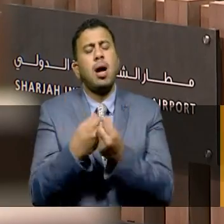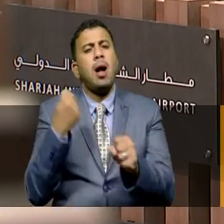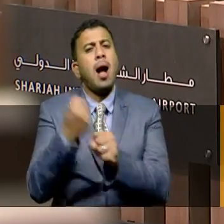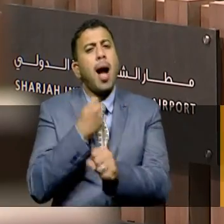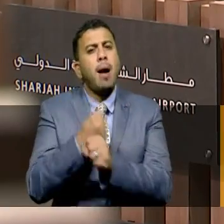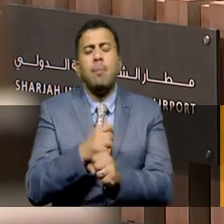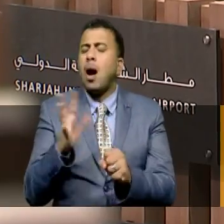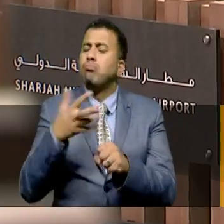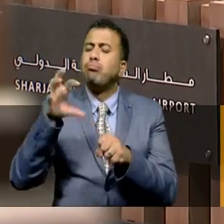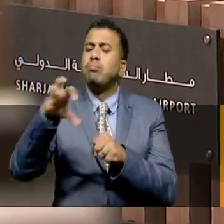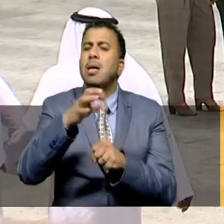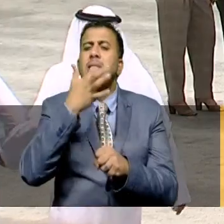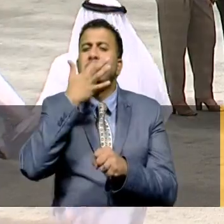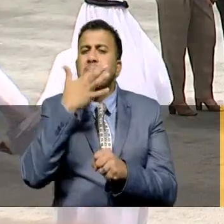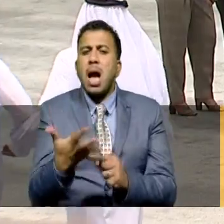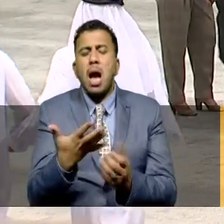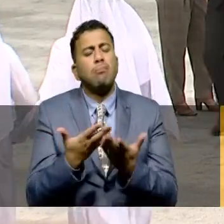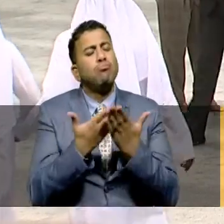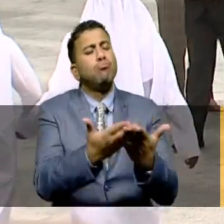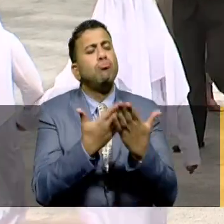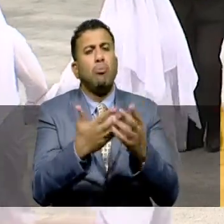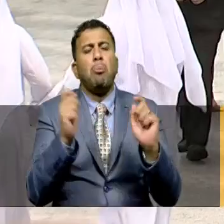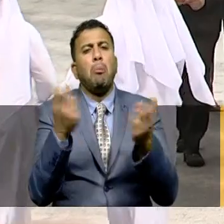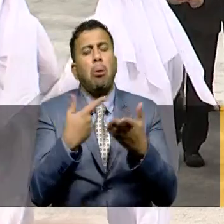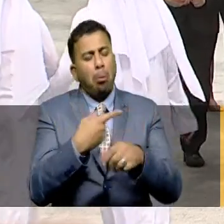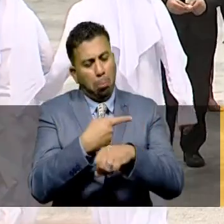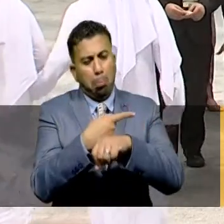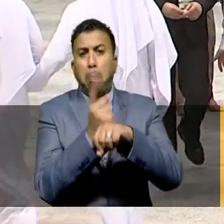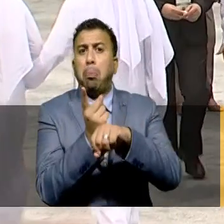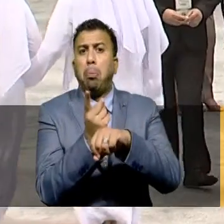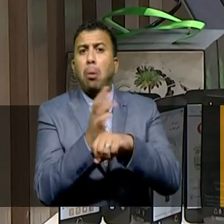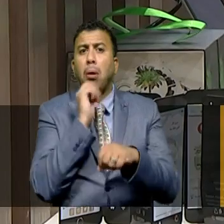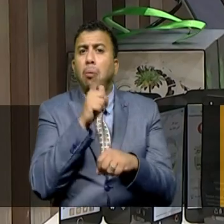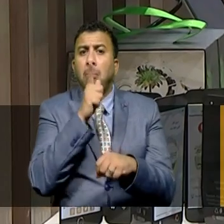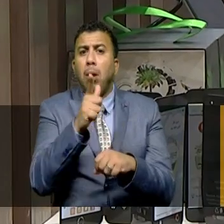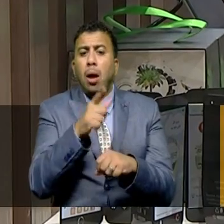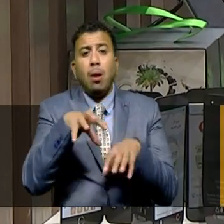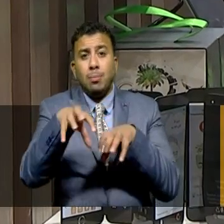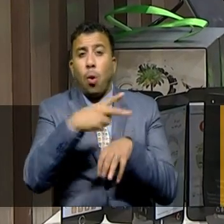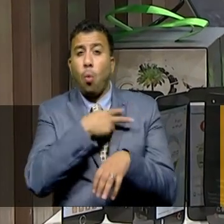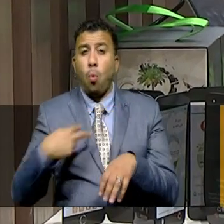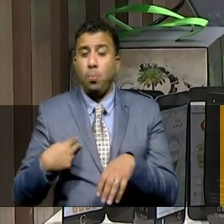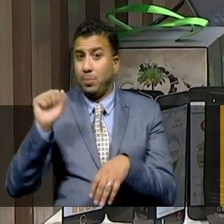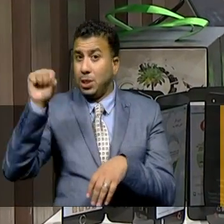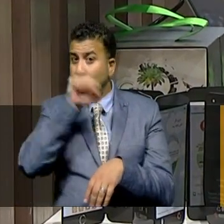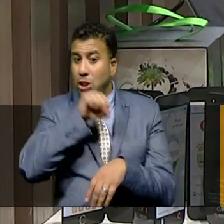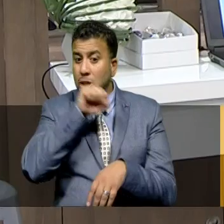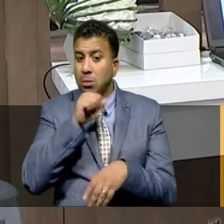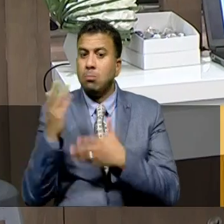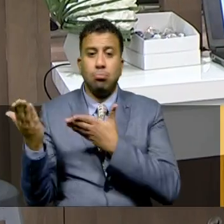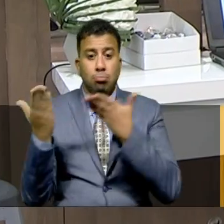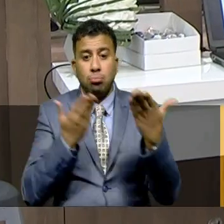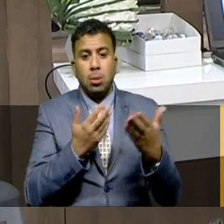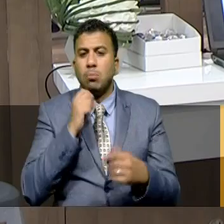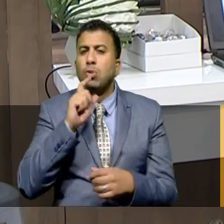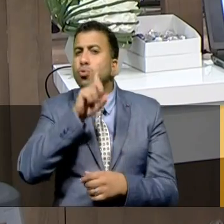كانوا وتسهيل أعمالهم وإجراءاتهم، تستقبل جميع منصات جناح حكومة الشارقة زوار المعرض